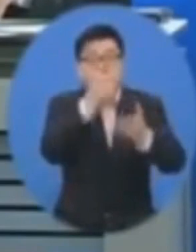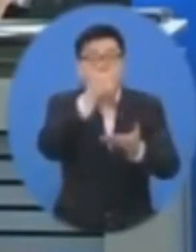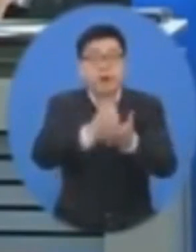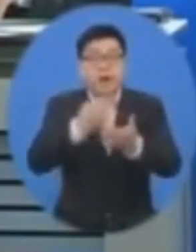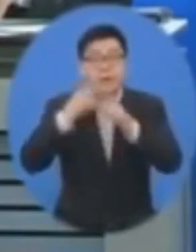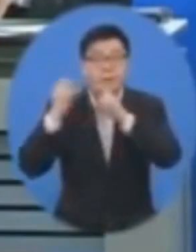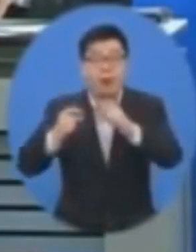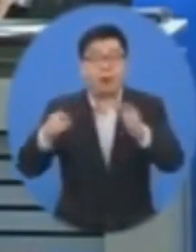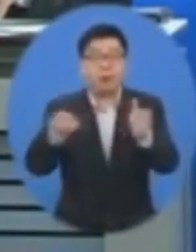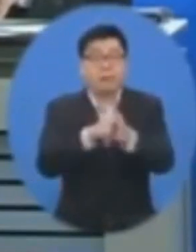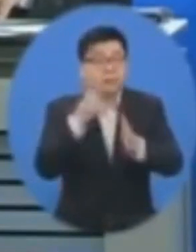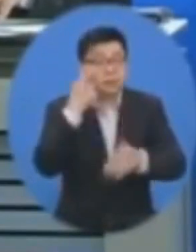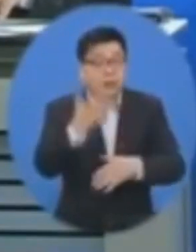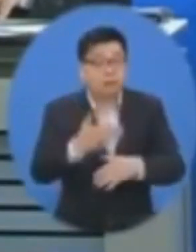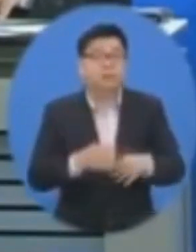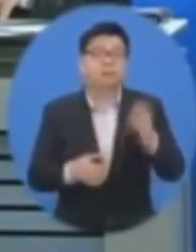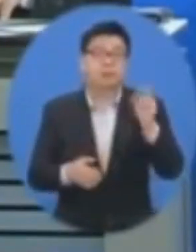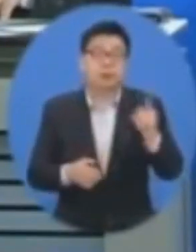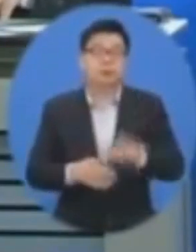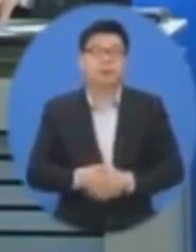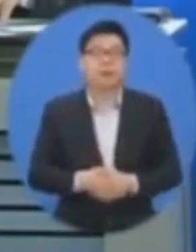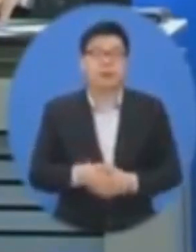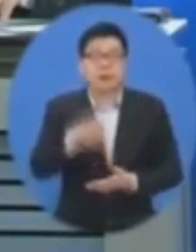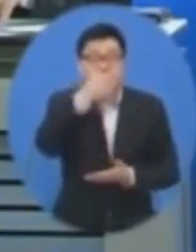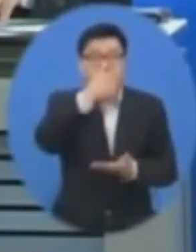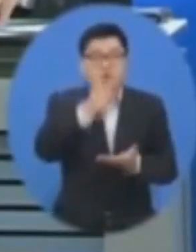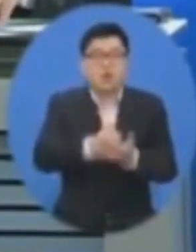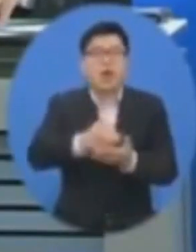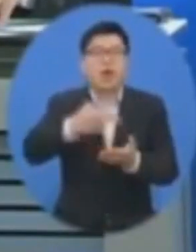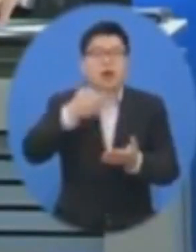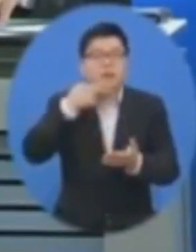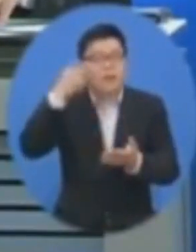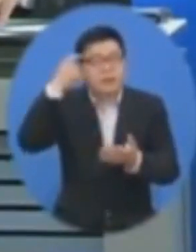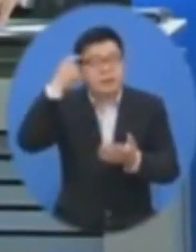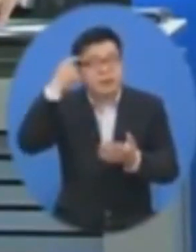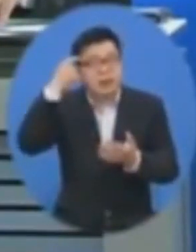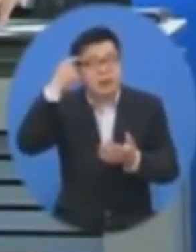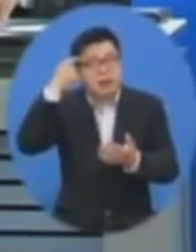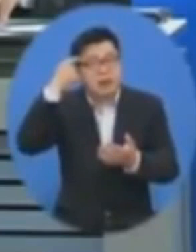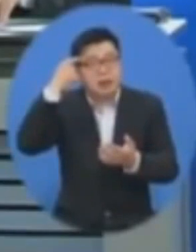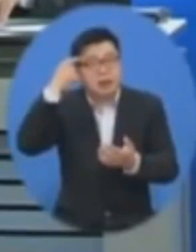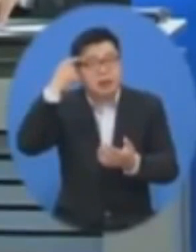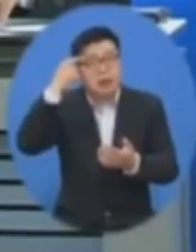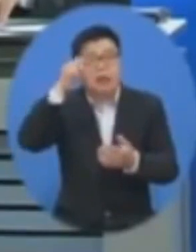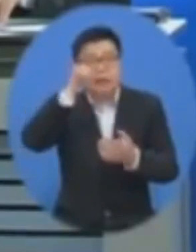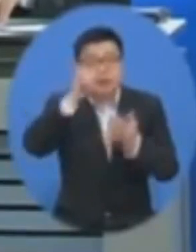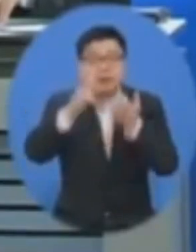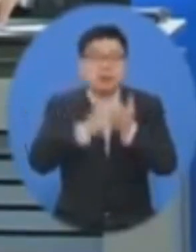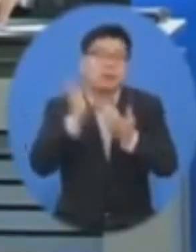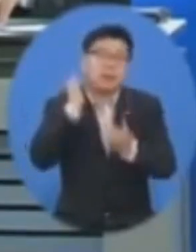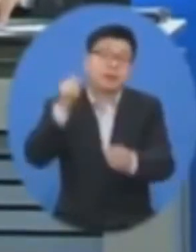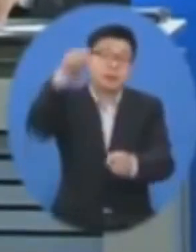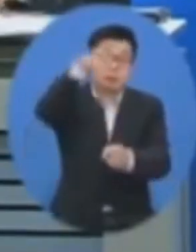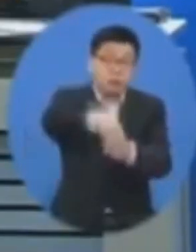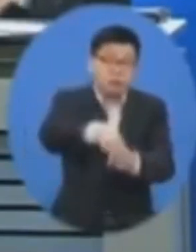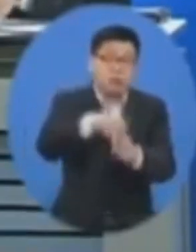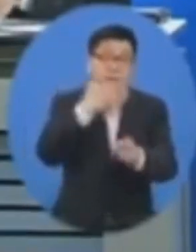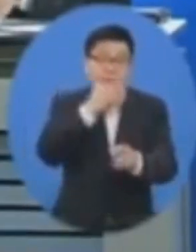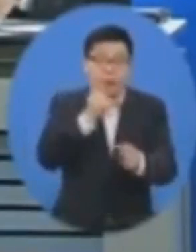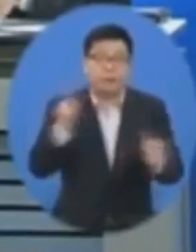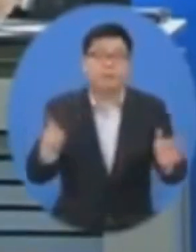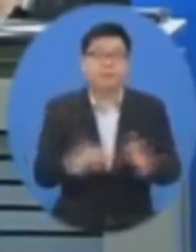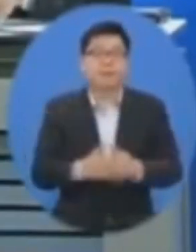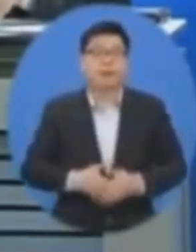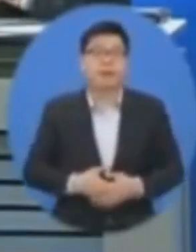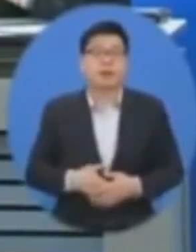거죠? 다음 무죄라고 확신이 안 되면 어떻게 대통령 선거에 나왔겠습니까?